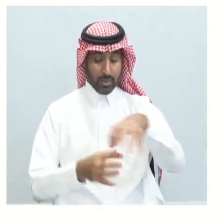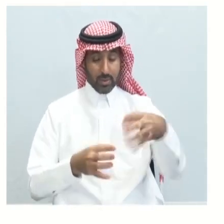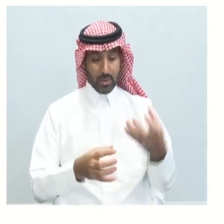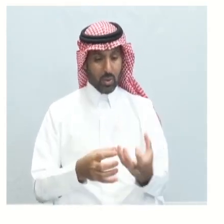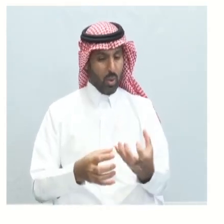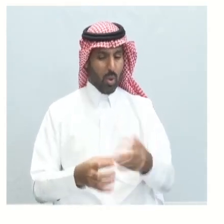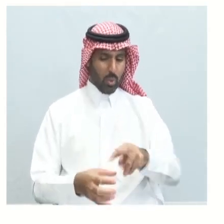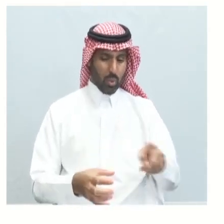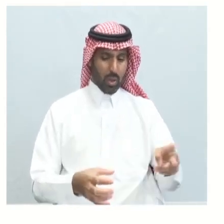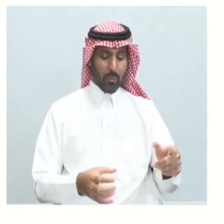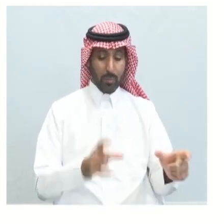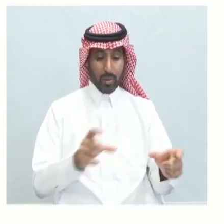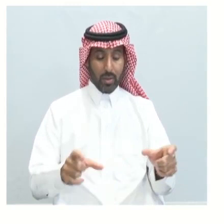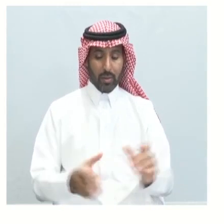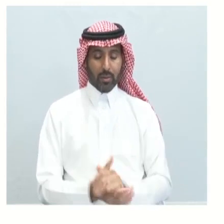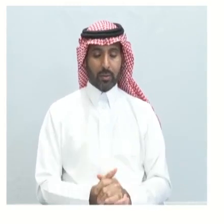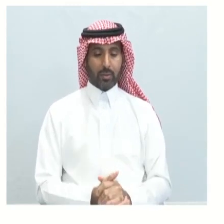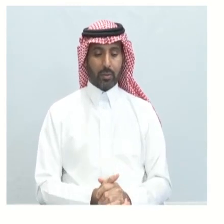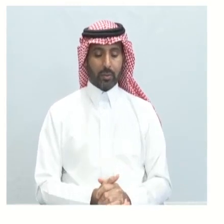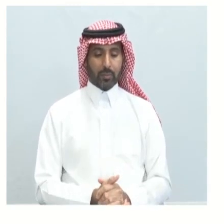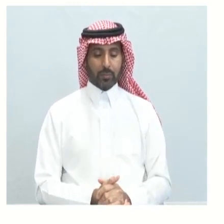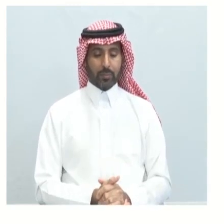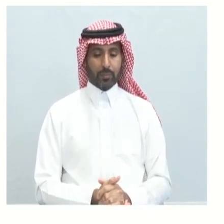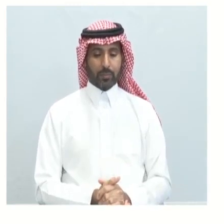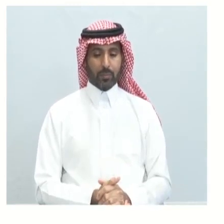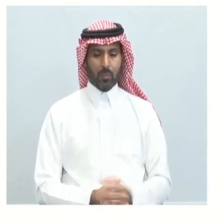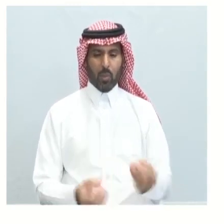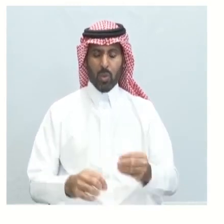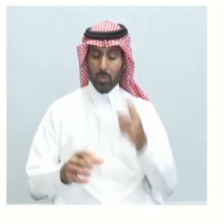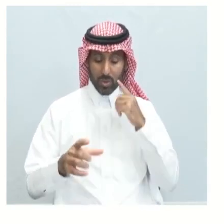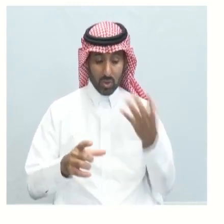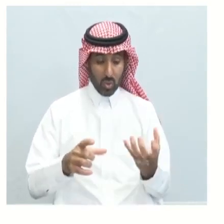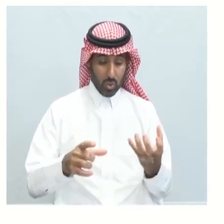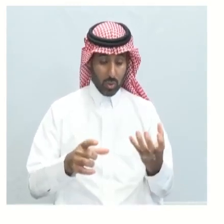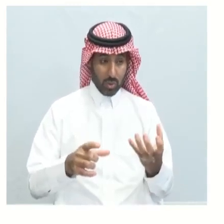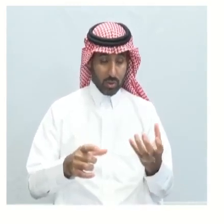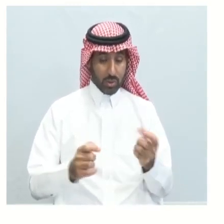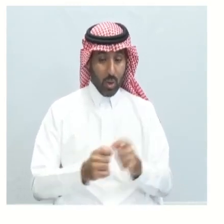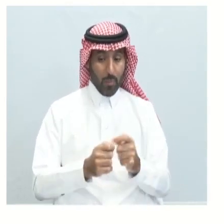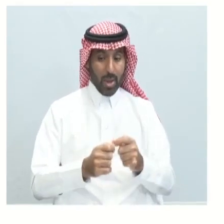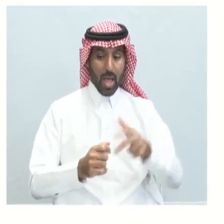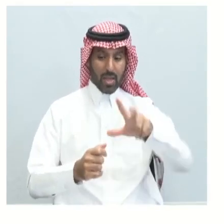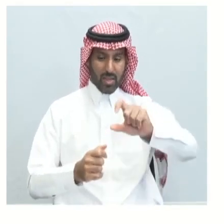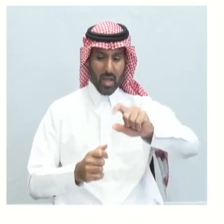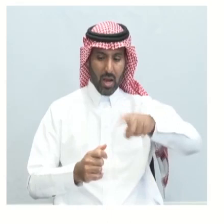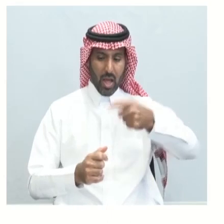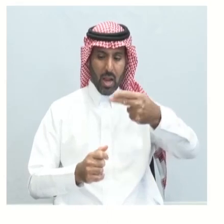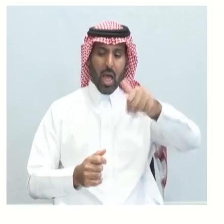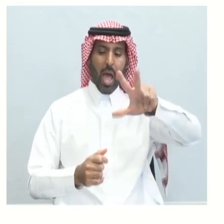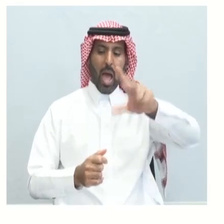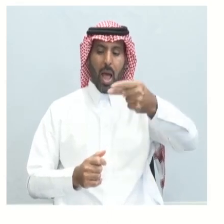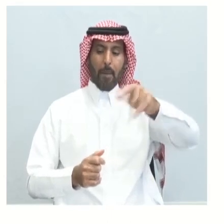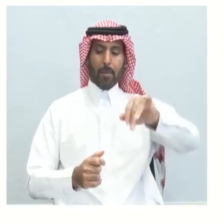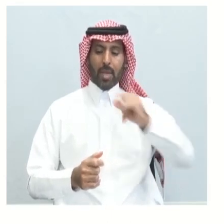والرف العربي معظم الصخور التي يتكون منها الدرع العربي هي